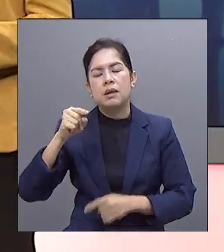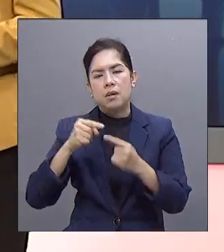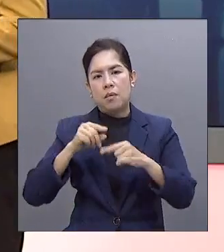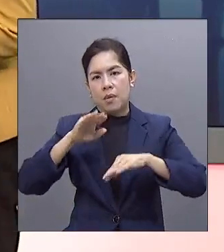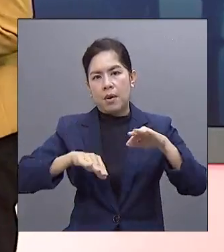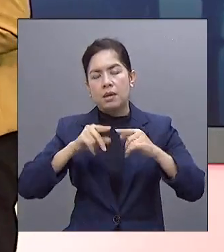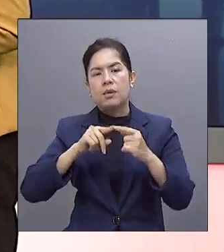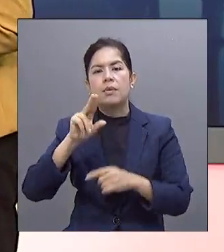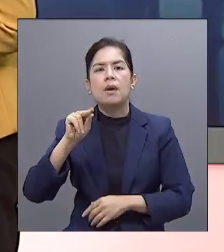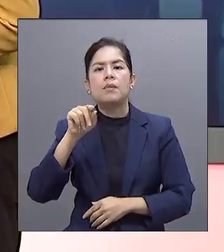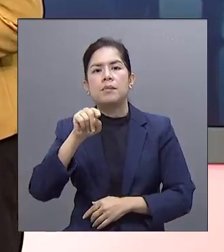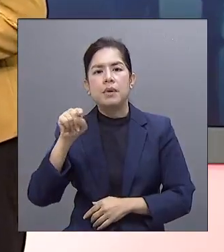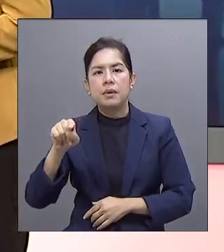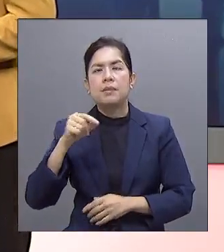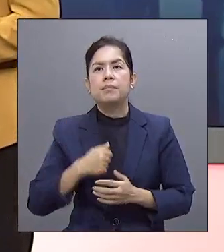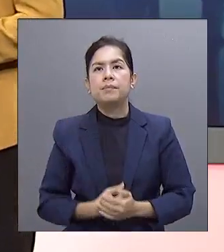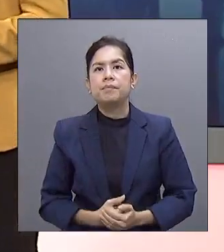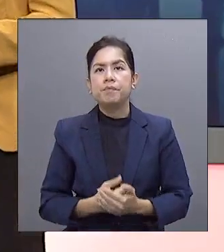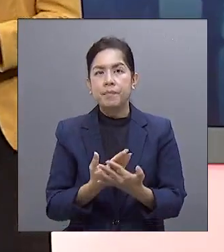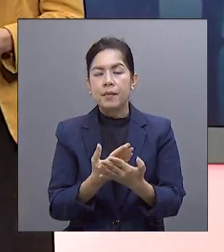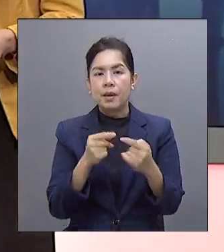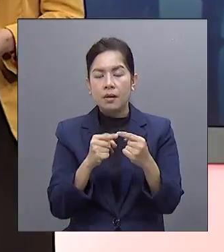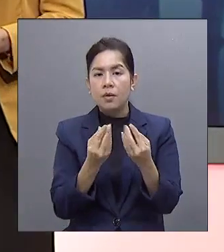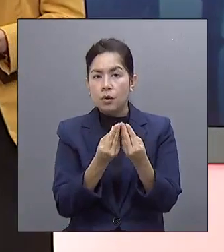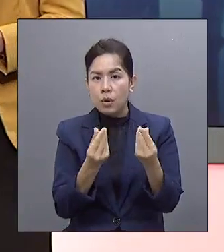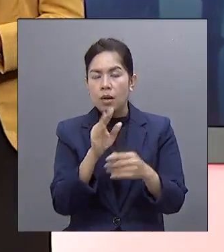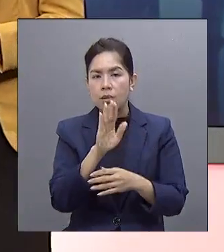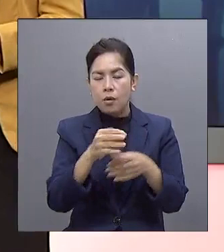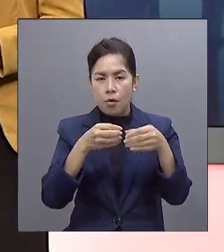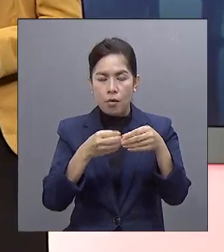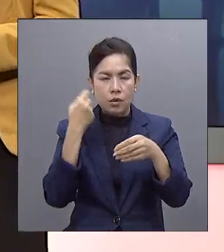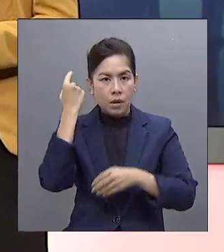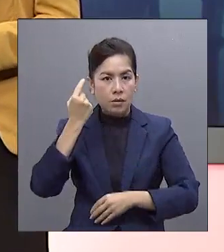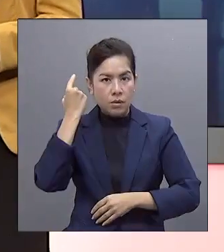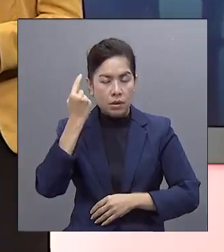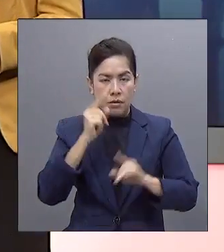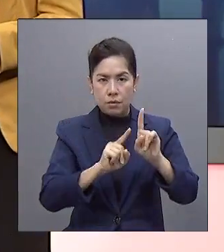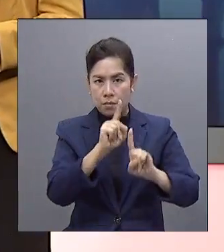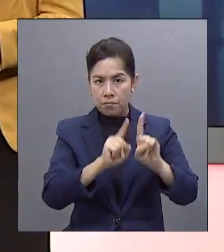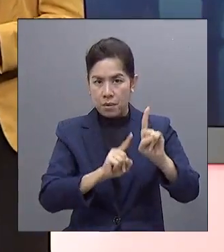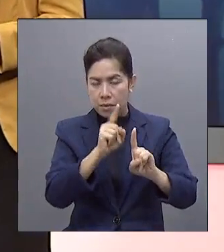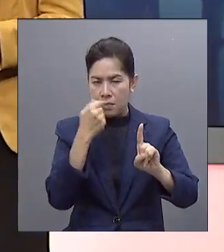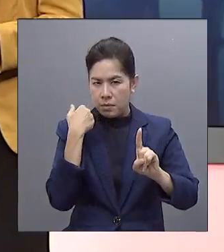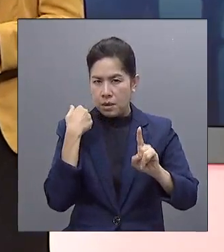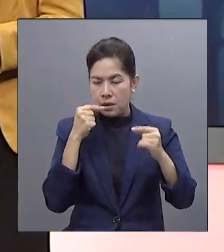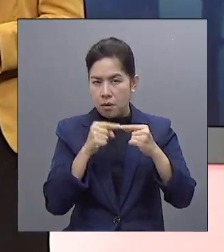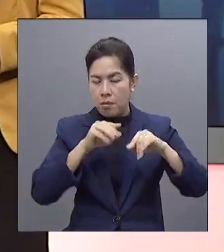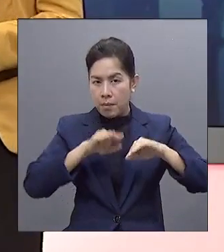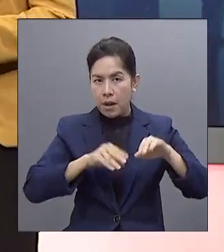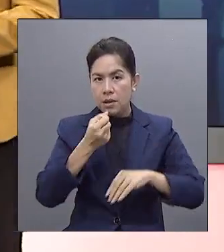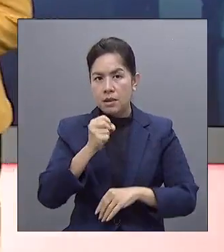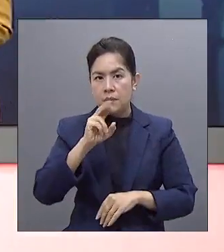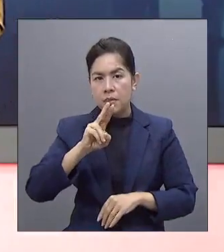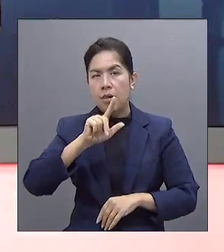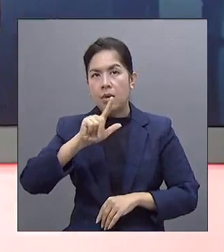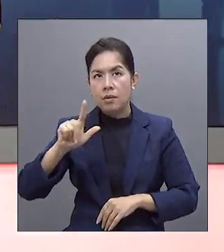30เลยทีเดียวนะคะขณะที่ที่ตัวเลขของนักท่องเที่ยวค่ะประเมินว่าจะมีอยู่ที่ 12ล้านคนเลยนะ